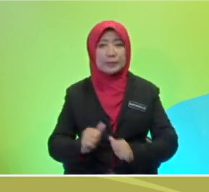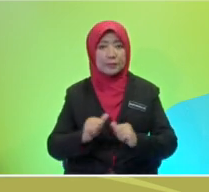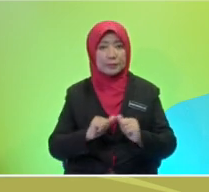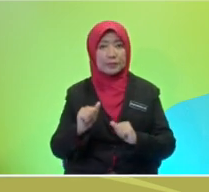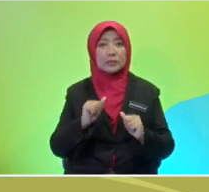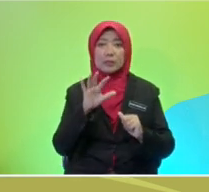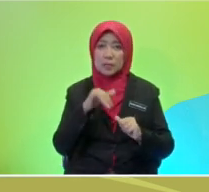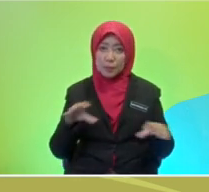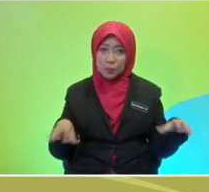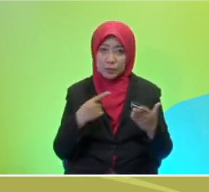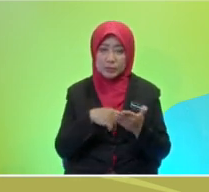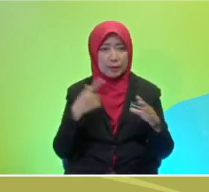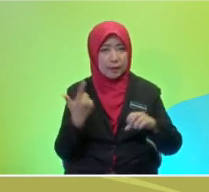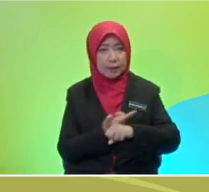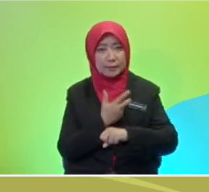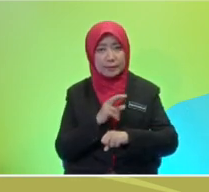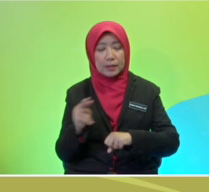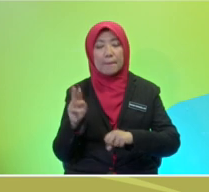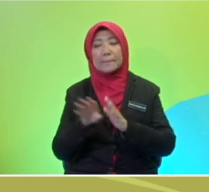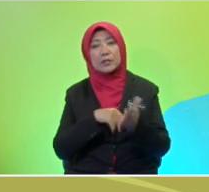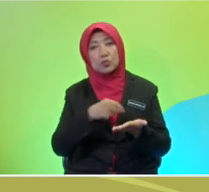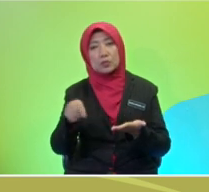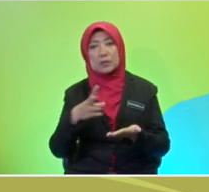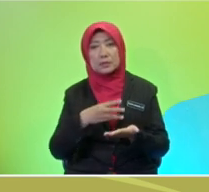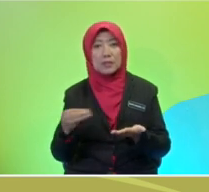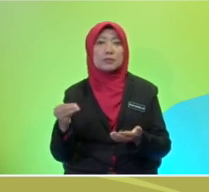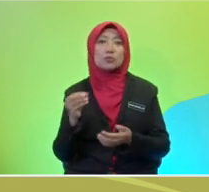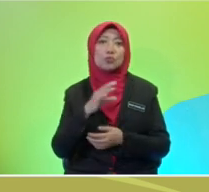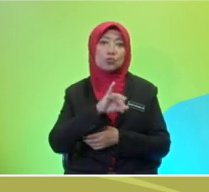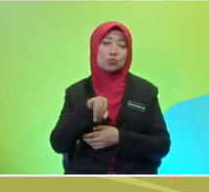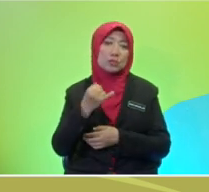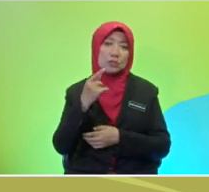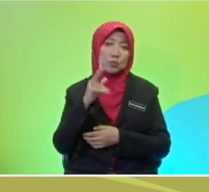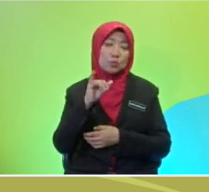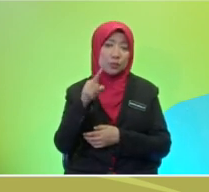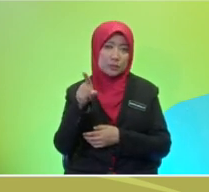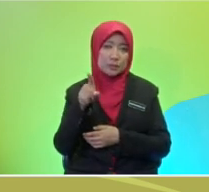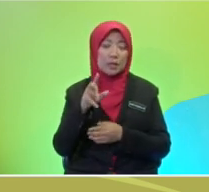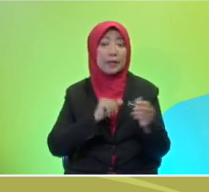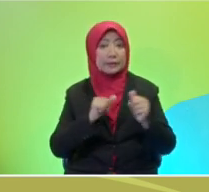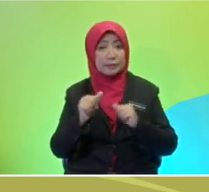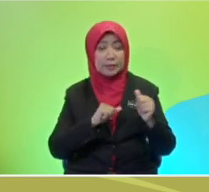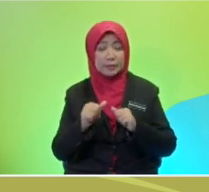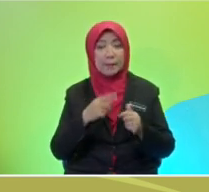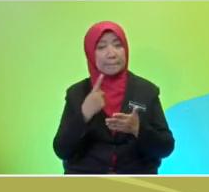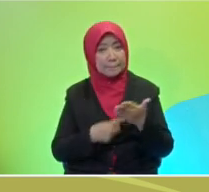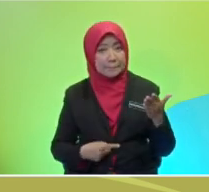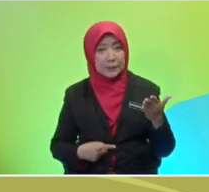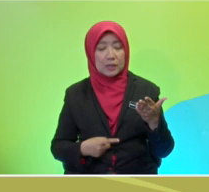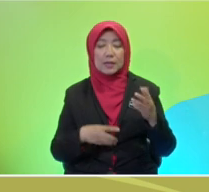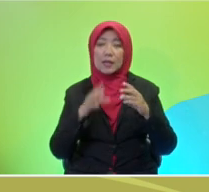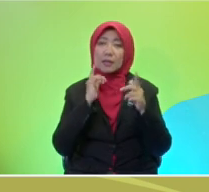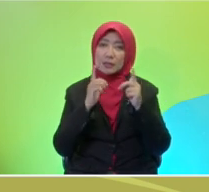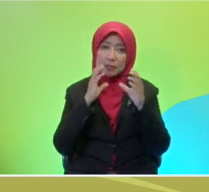jalankan adalah latihan bertulis dan kuis dan cadangan kaidah PBB yang boleh buru-buru lakukan dalam kelas adalah secara